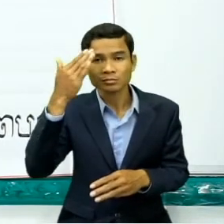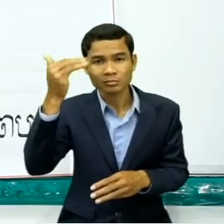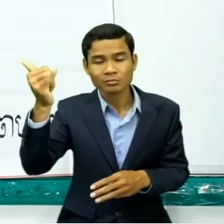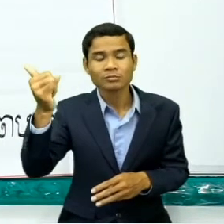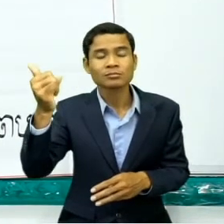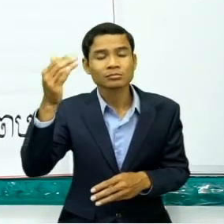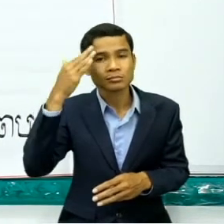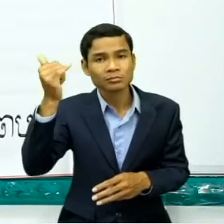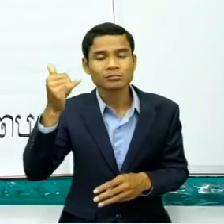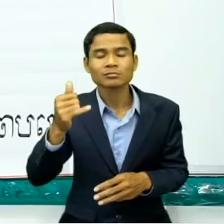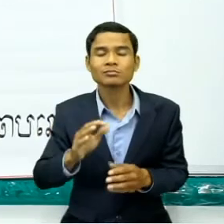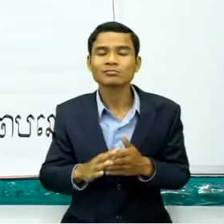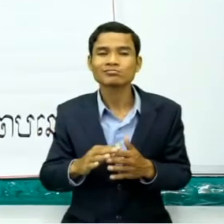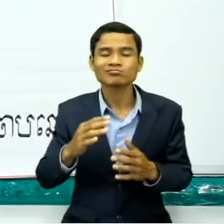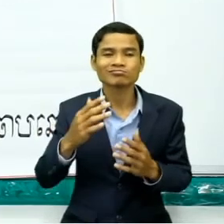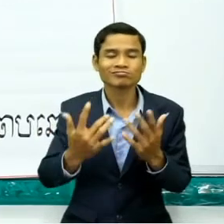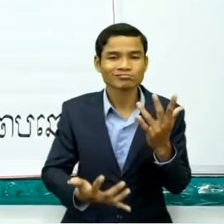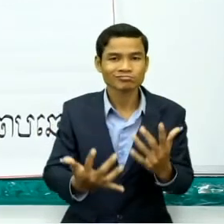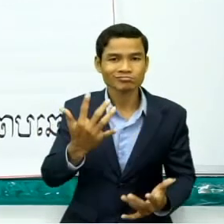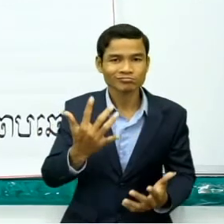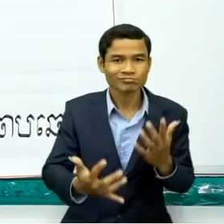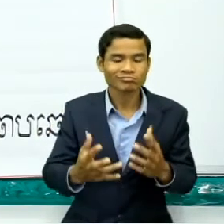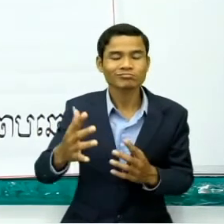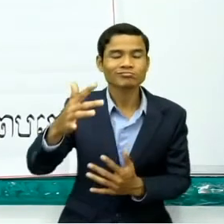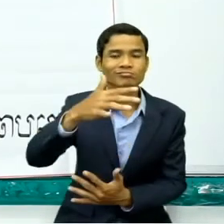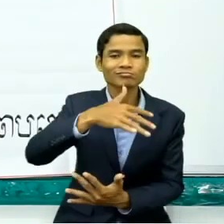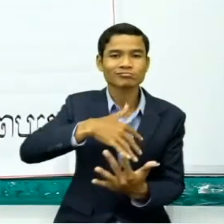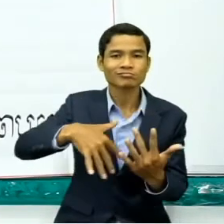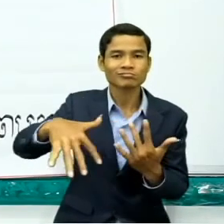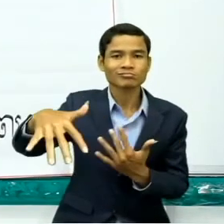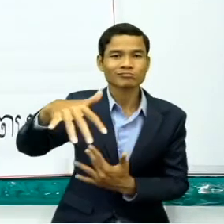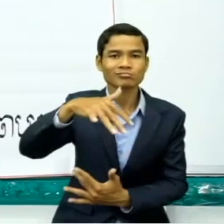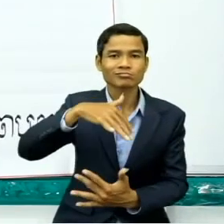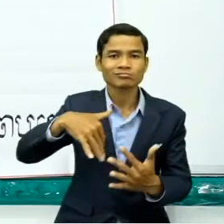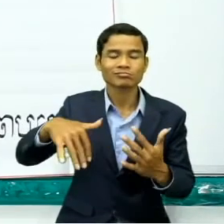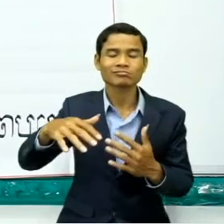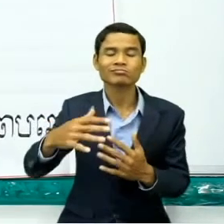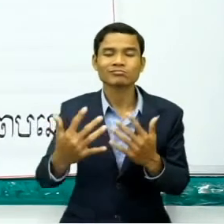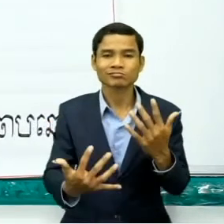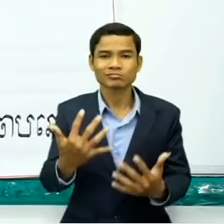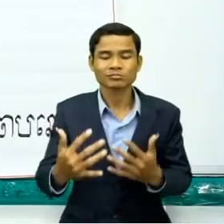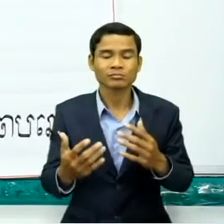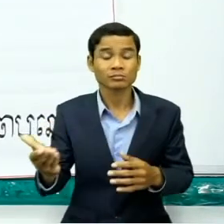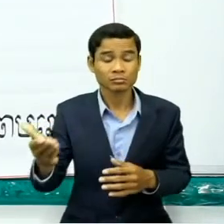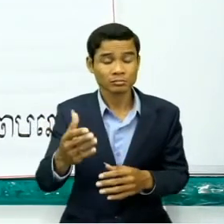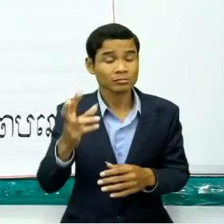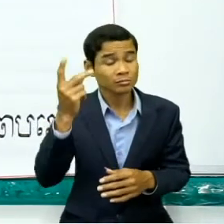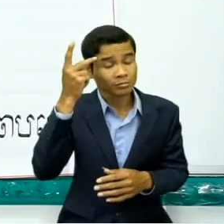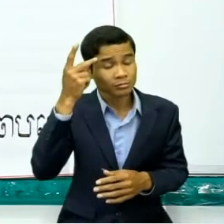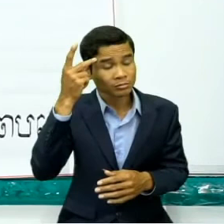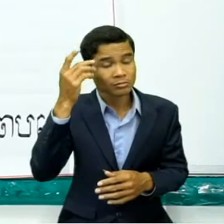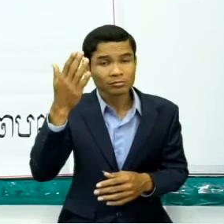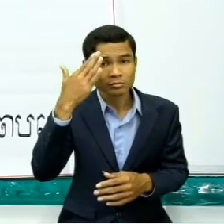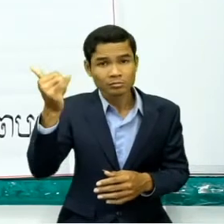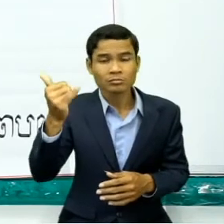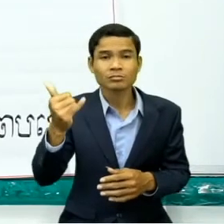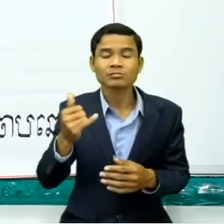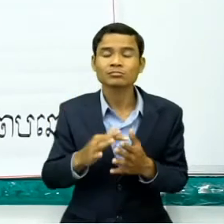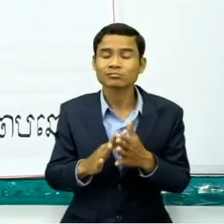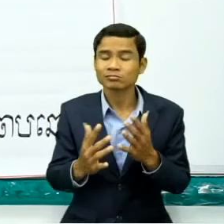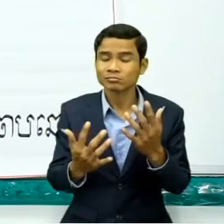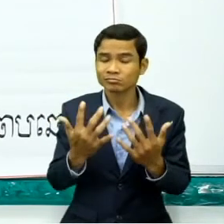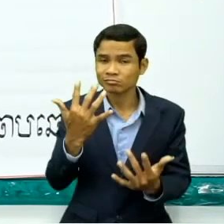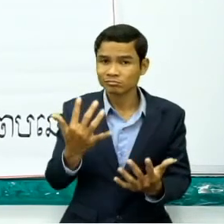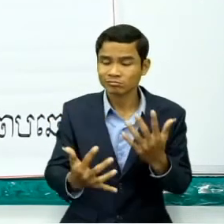vấy. Nụa phleng chạp chè. Con sẽ đậm đồng tiệt nè. Con kịch thả hát ở vấy.